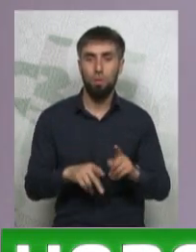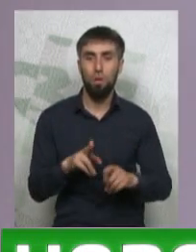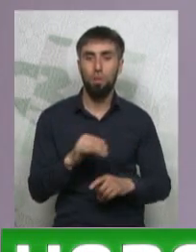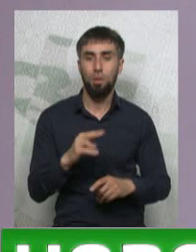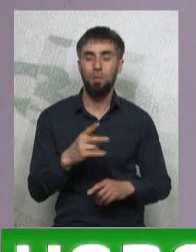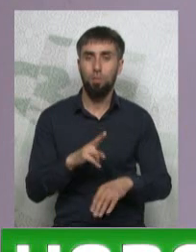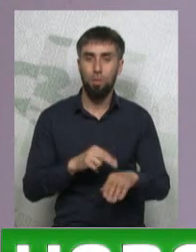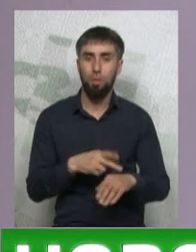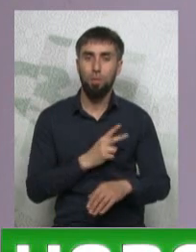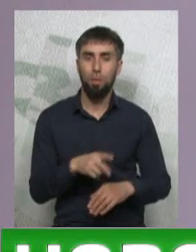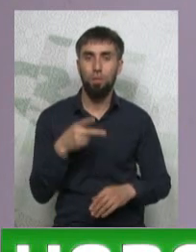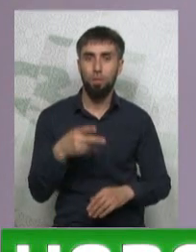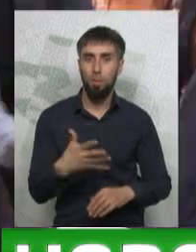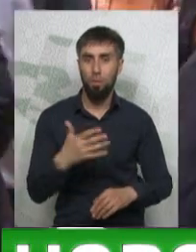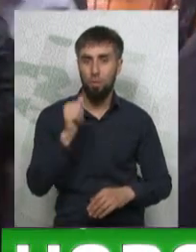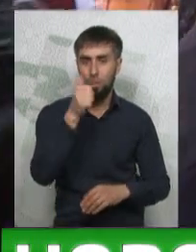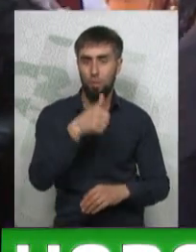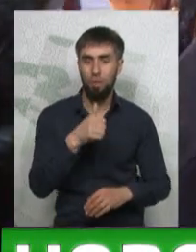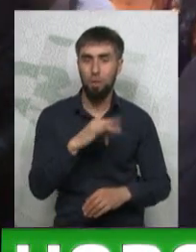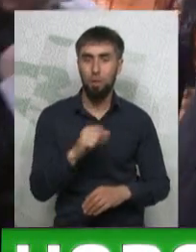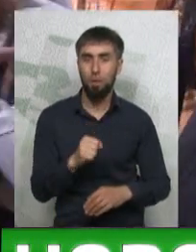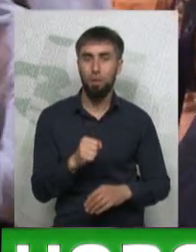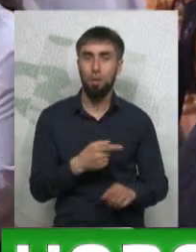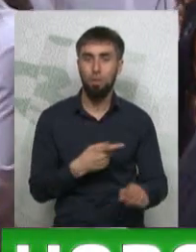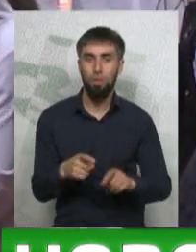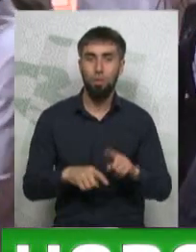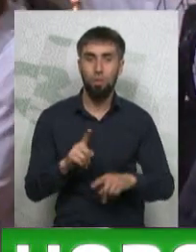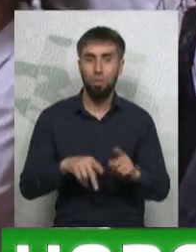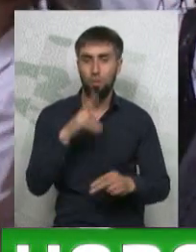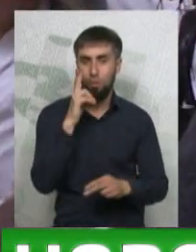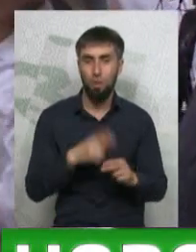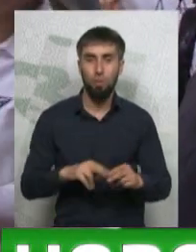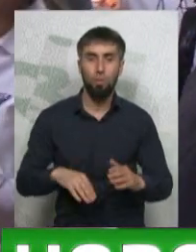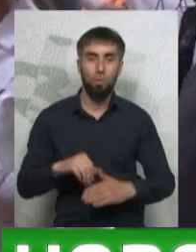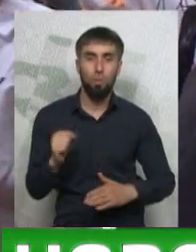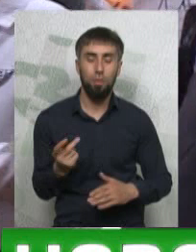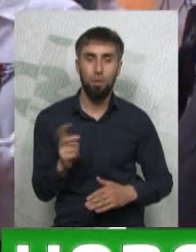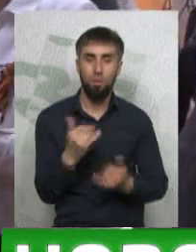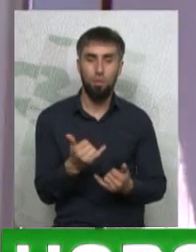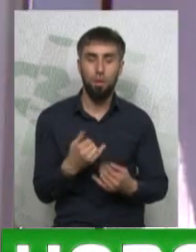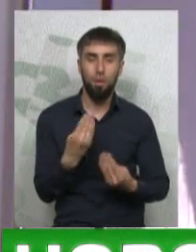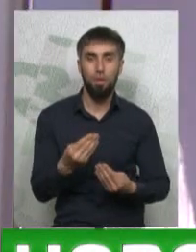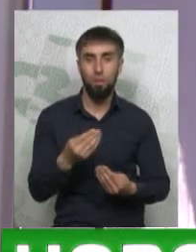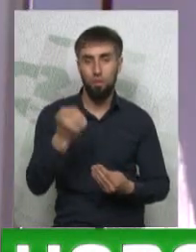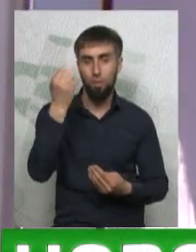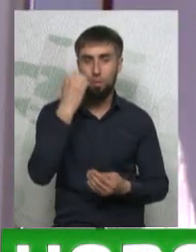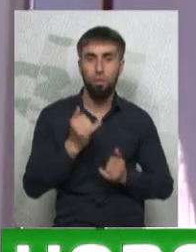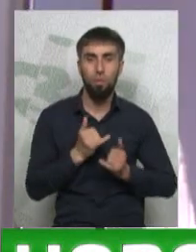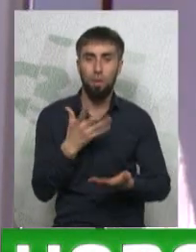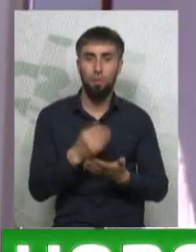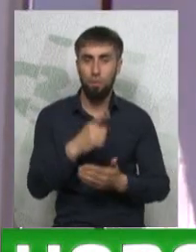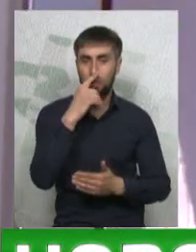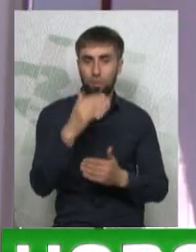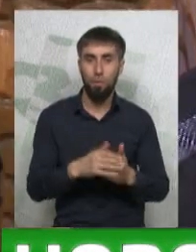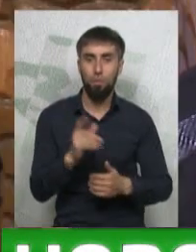Капитан полиции погиб в 2005 году в результате нападения. Родной брат и лучший друг пришли сегодня отдать дань памяти и уважения своему